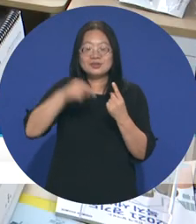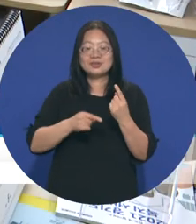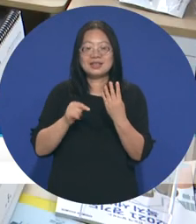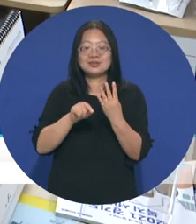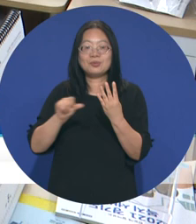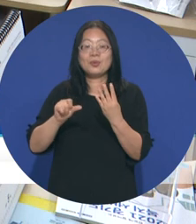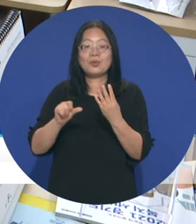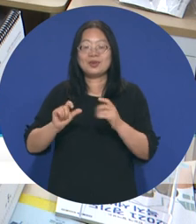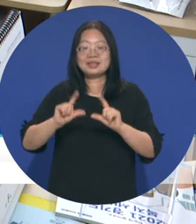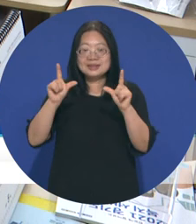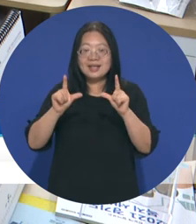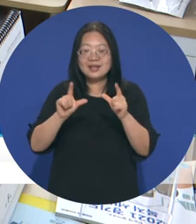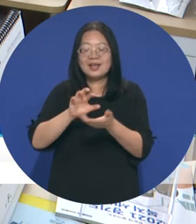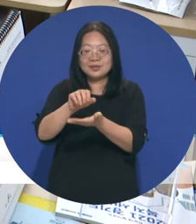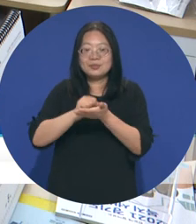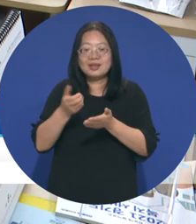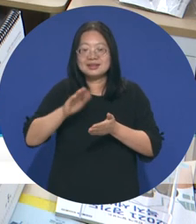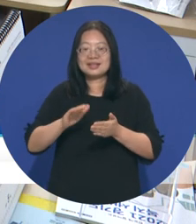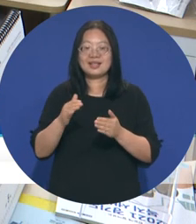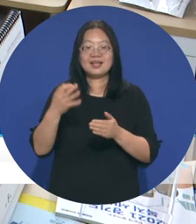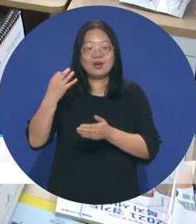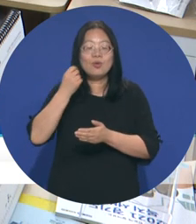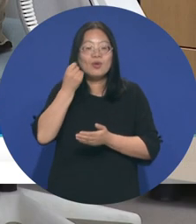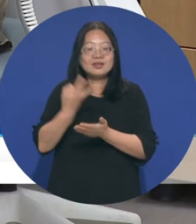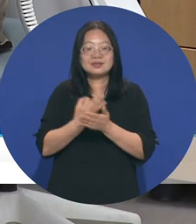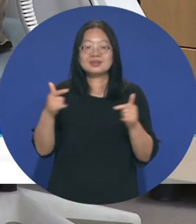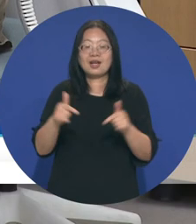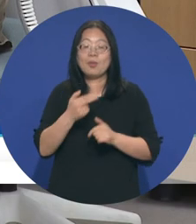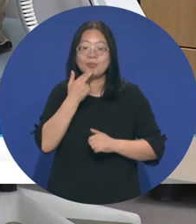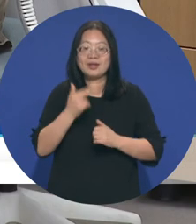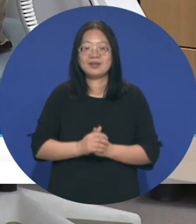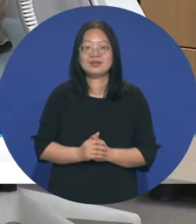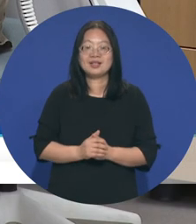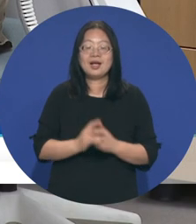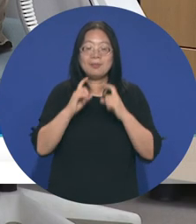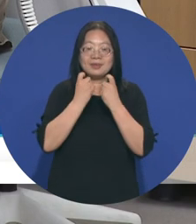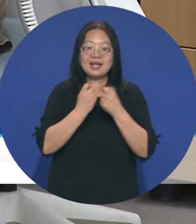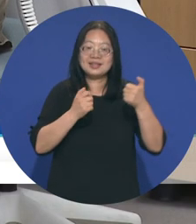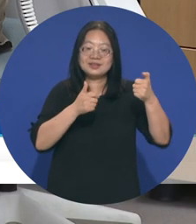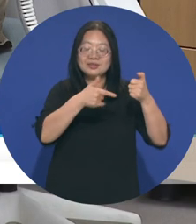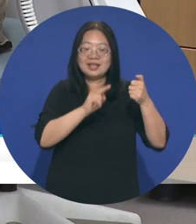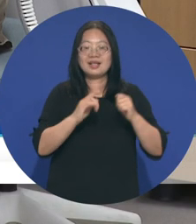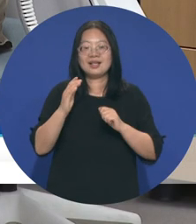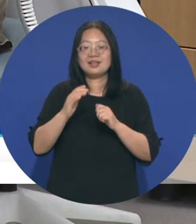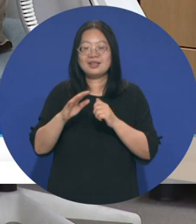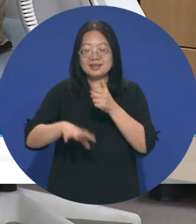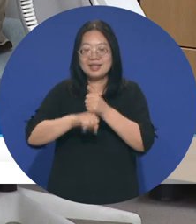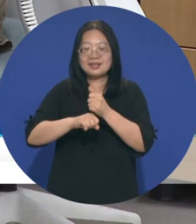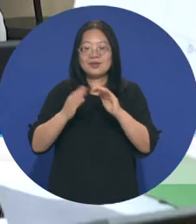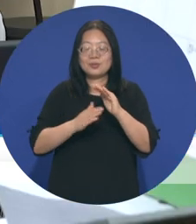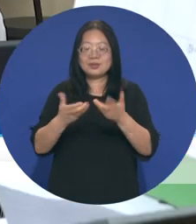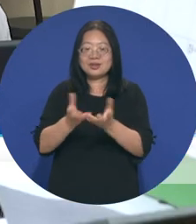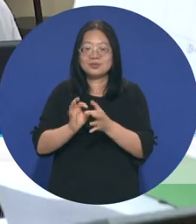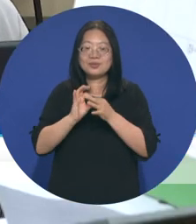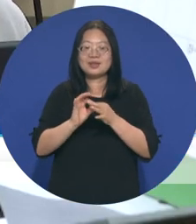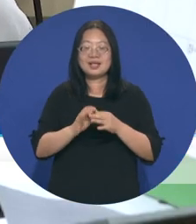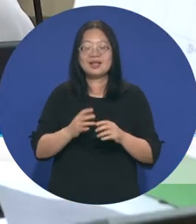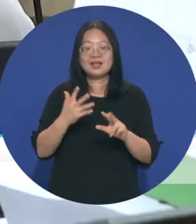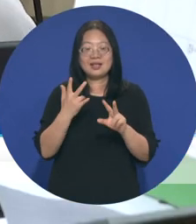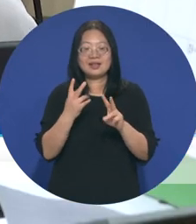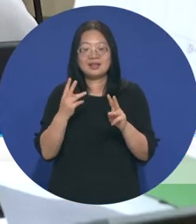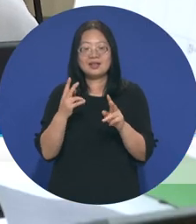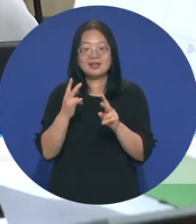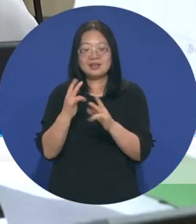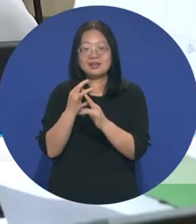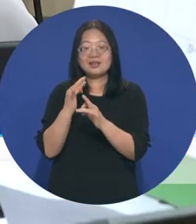도입하는데 임금 삭감이 없다는 게 중요합니다. 도내 민간기업 50개사와 도산하 공공기관을 대상으로 격주 주